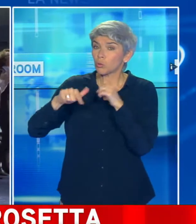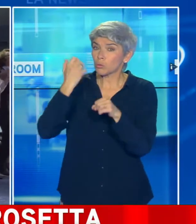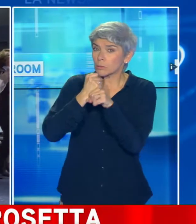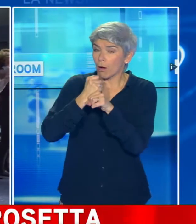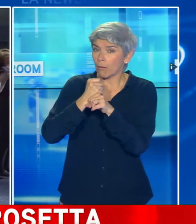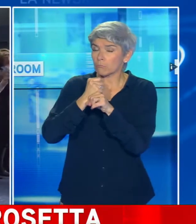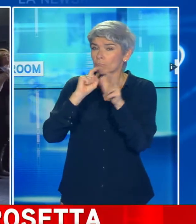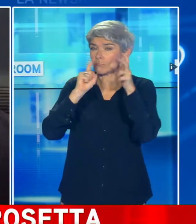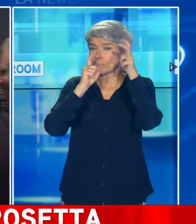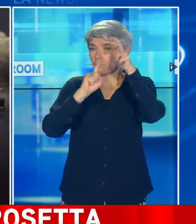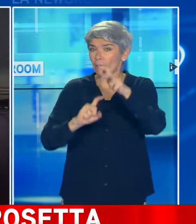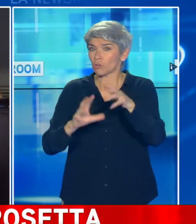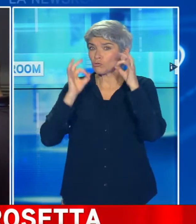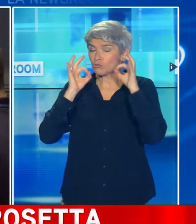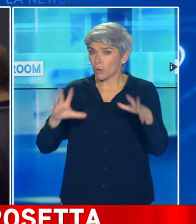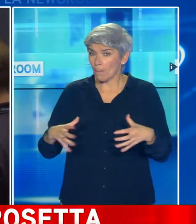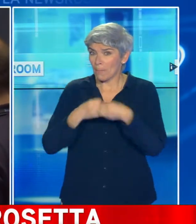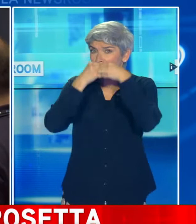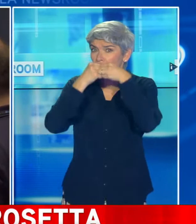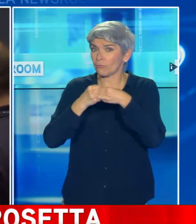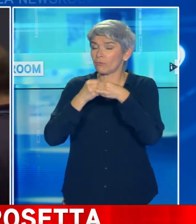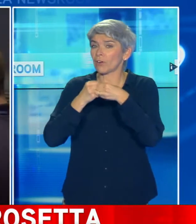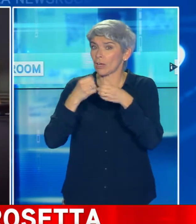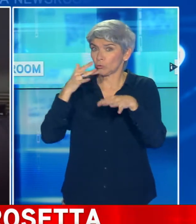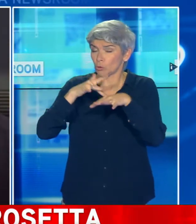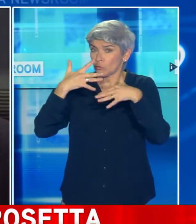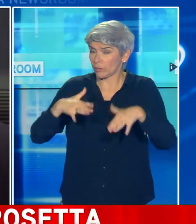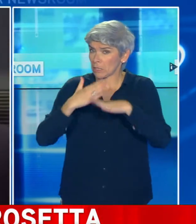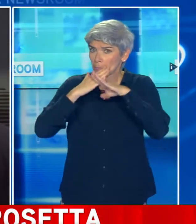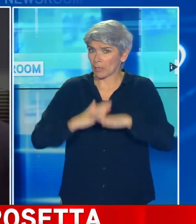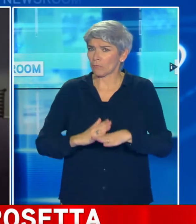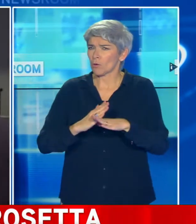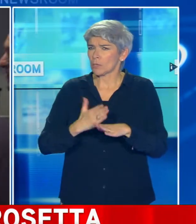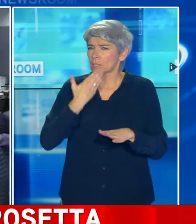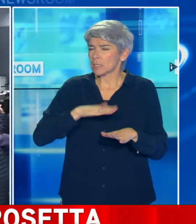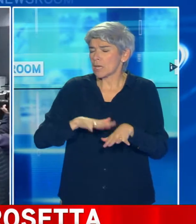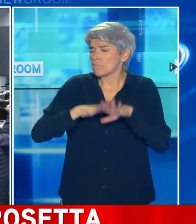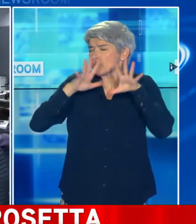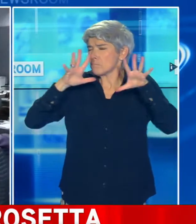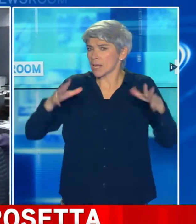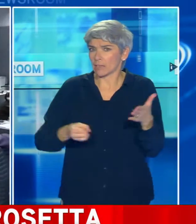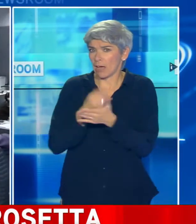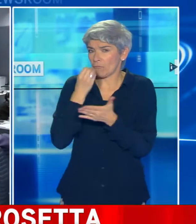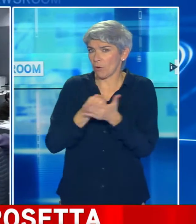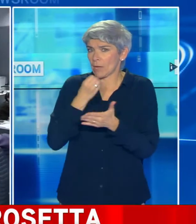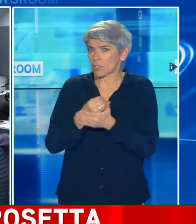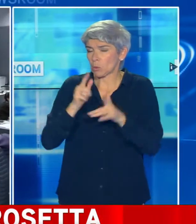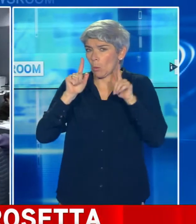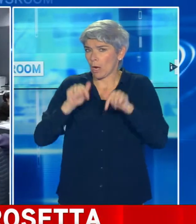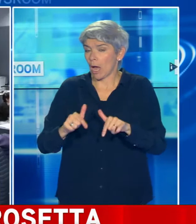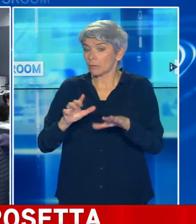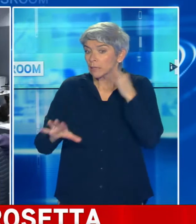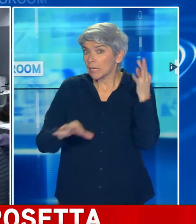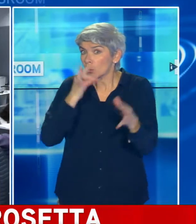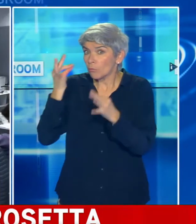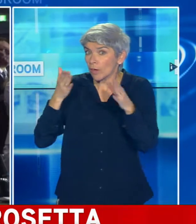Rosetta s'est écrasée comme prévu à la mi-journée contre la comète Tchouri. Sa mission laisse des milliards de données aux scientifiques et beaucoup de